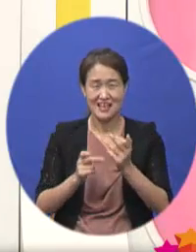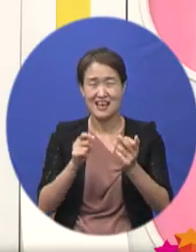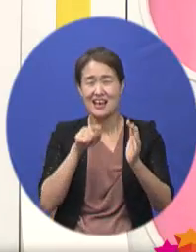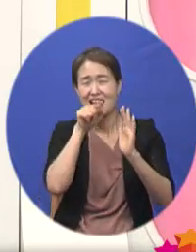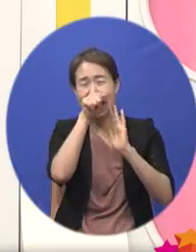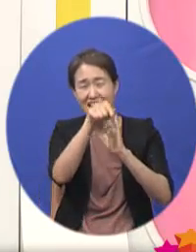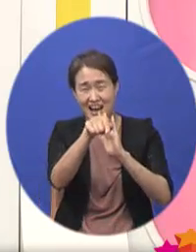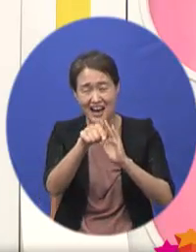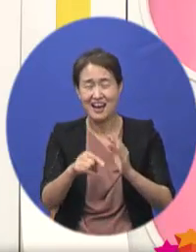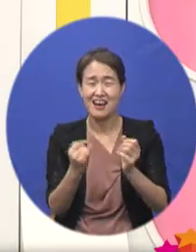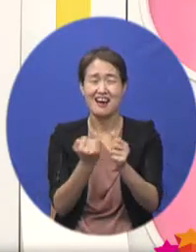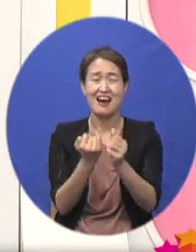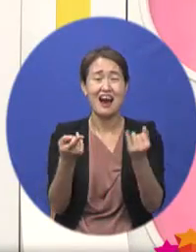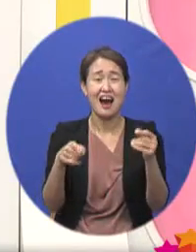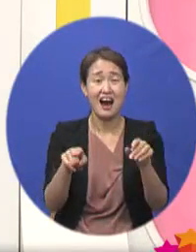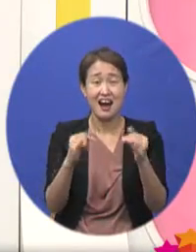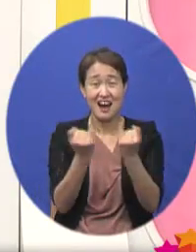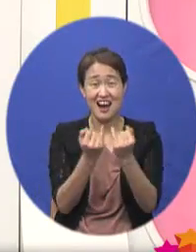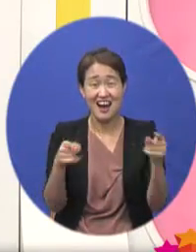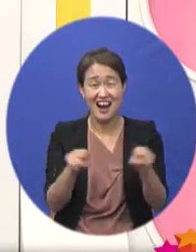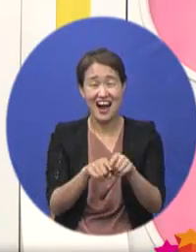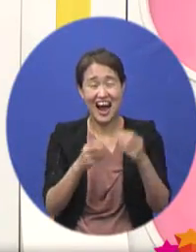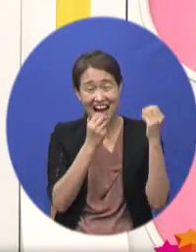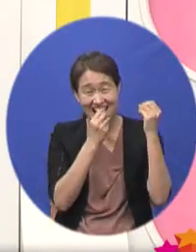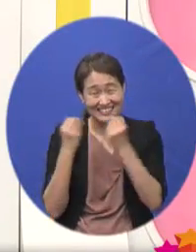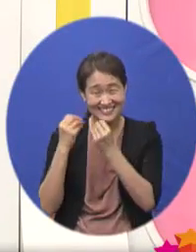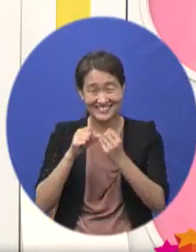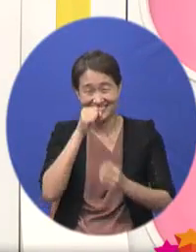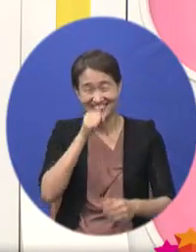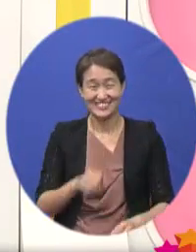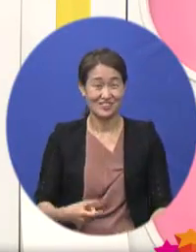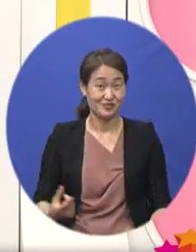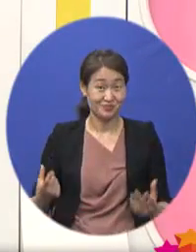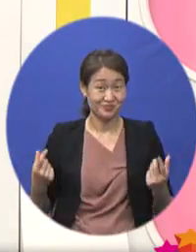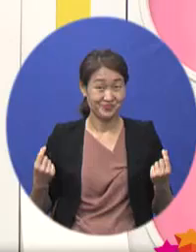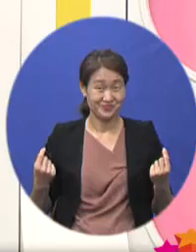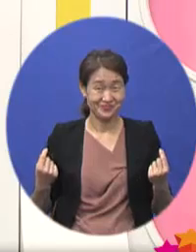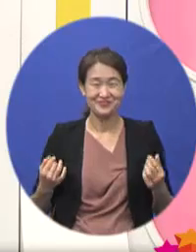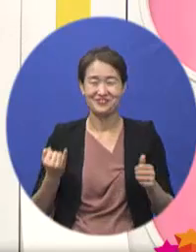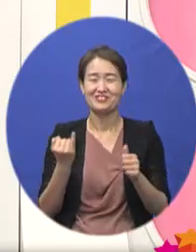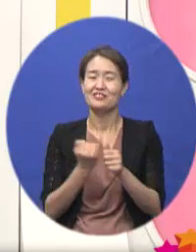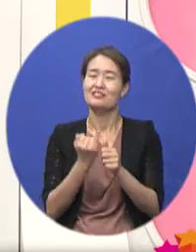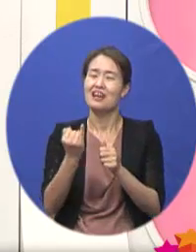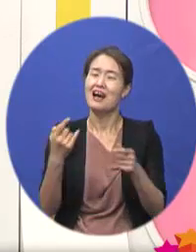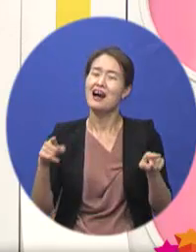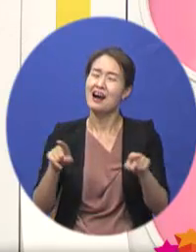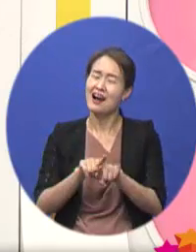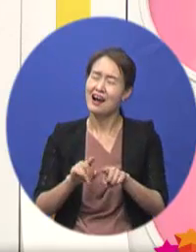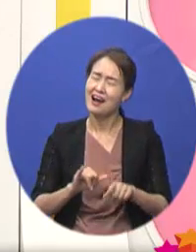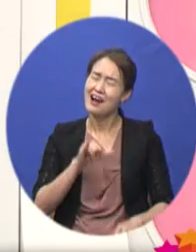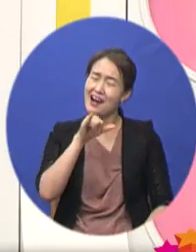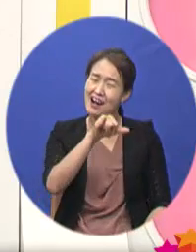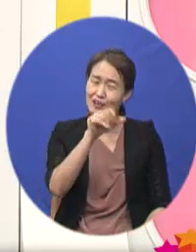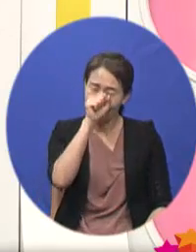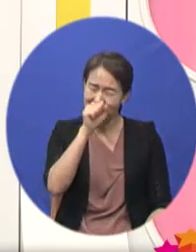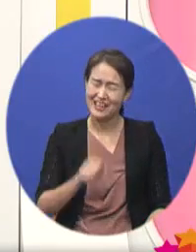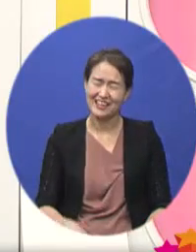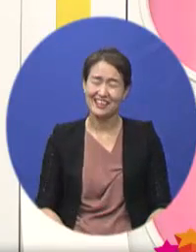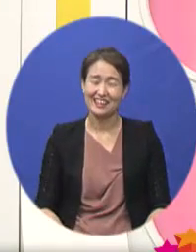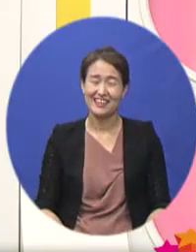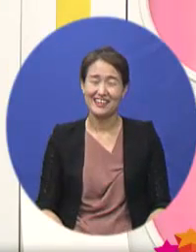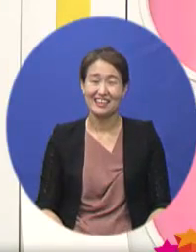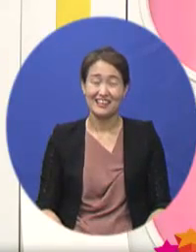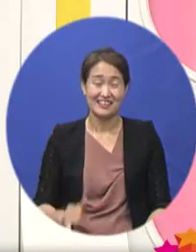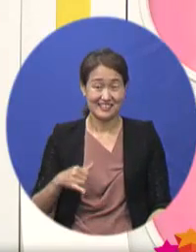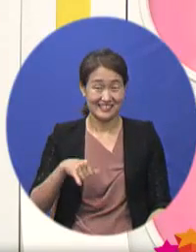여인하고 같이 수박 먹는 최고. 왜 이러세요? 네. 아내분하고 같이 딱 하나 그렇죠. 사가지고 들고 왔어. 네. 네. 자,